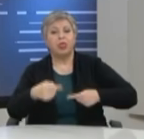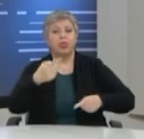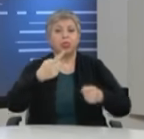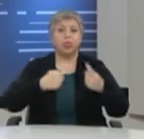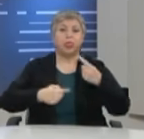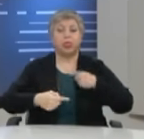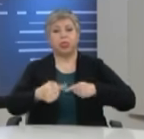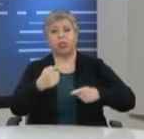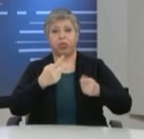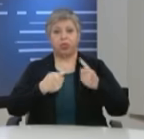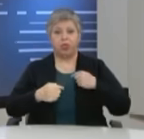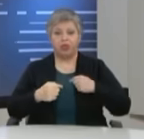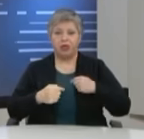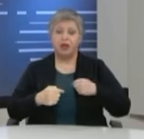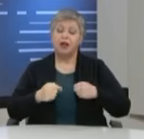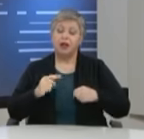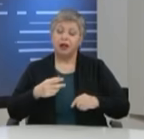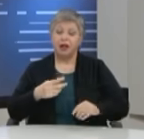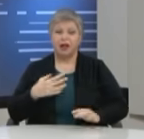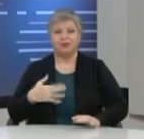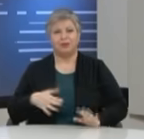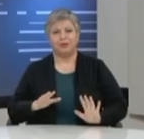αναμαρτίες. Είναι στιγμές ευθύνης,